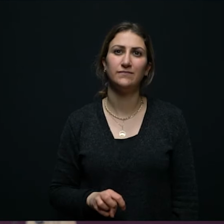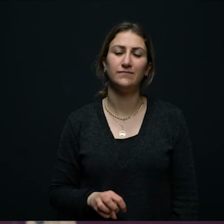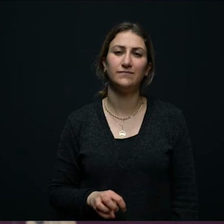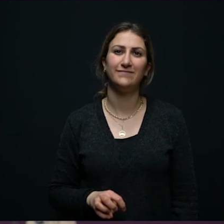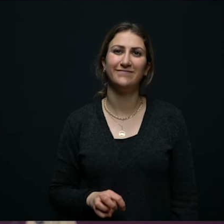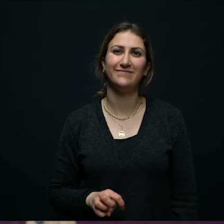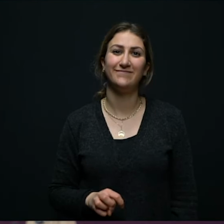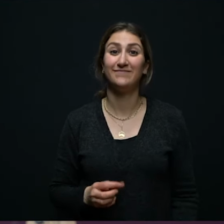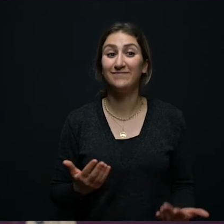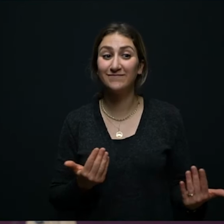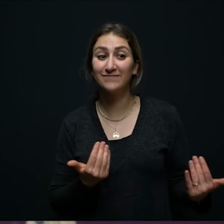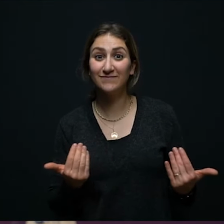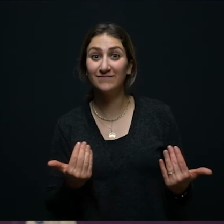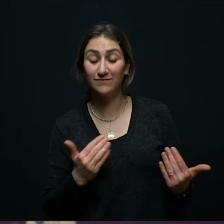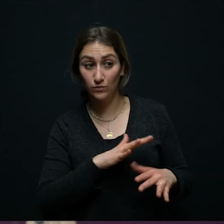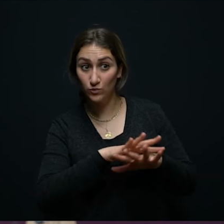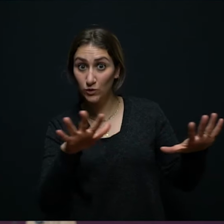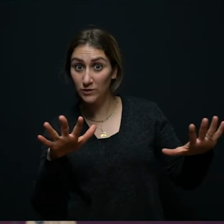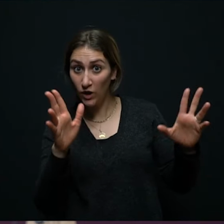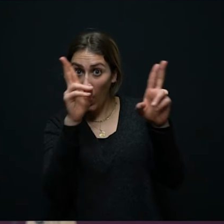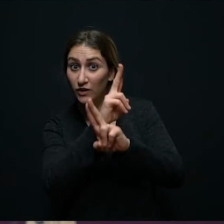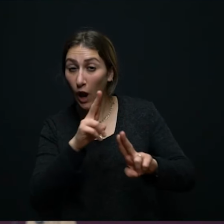s'est fait